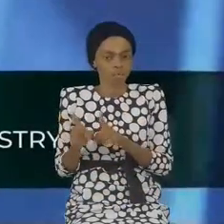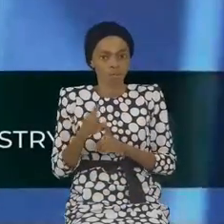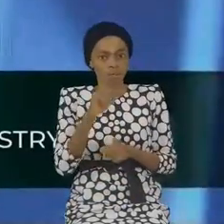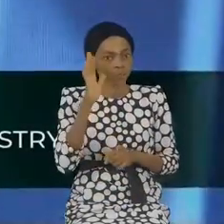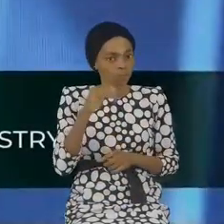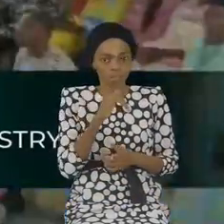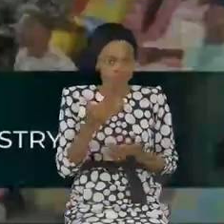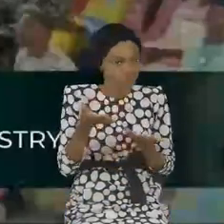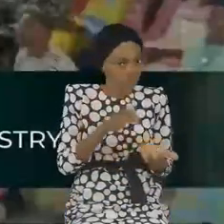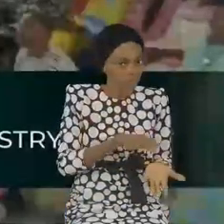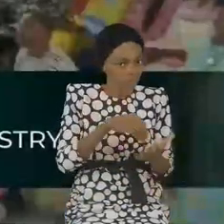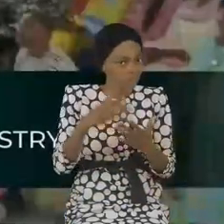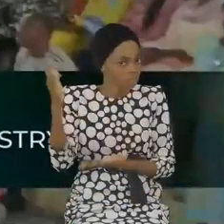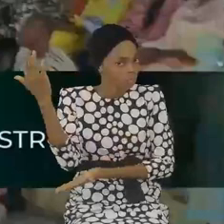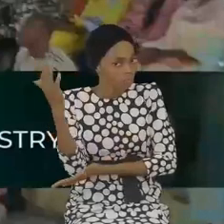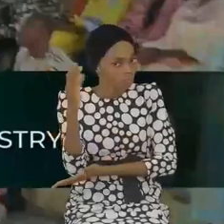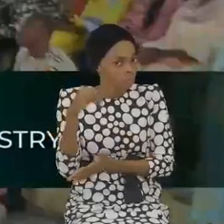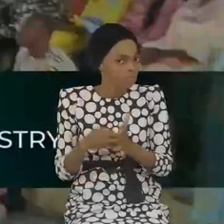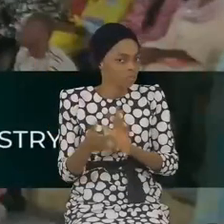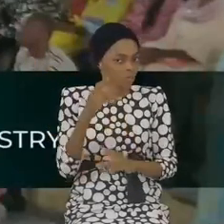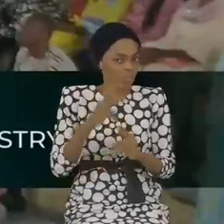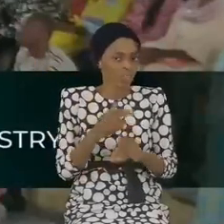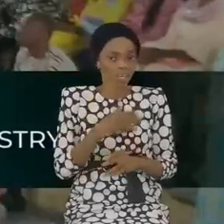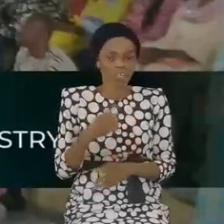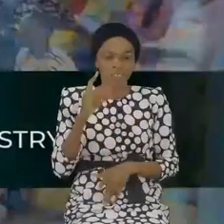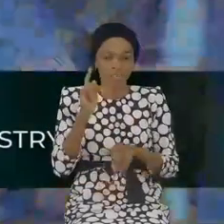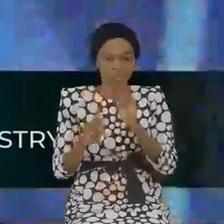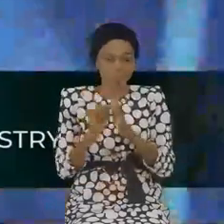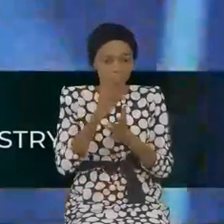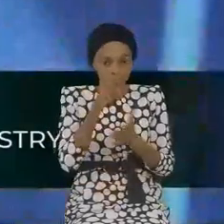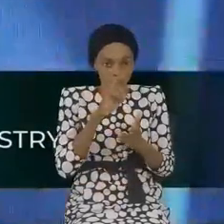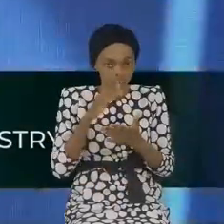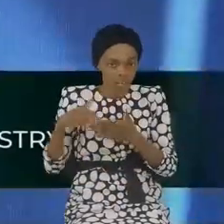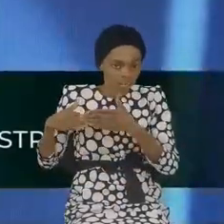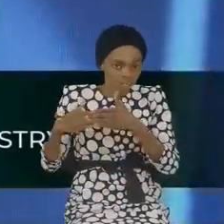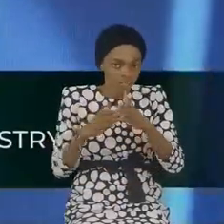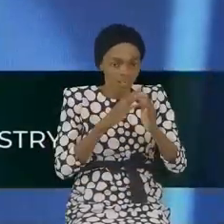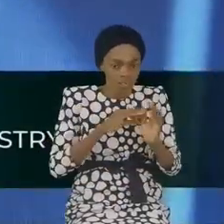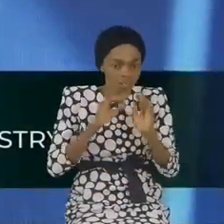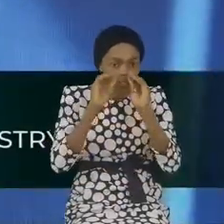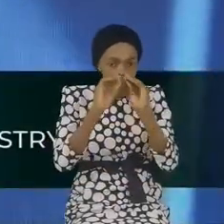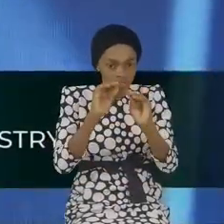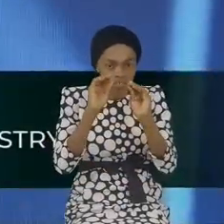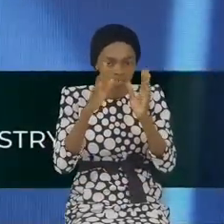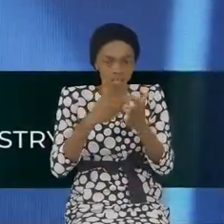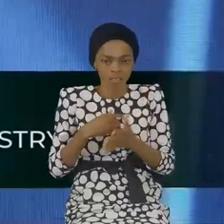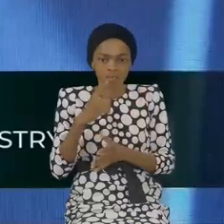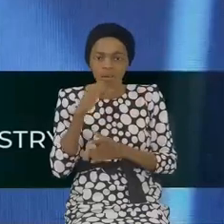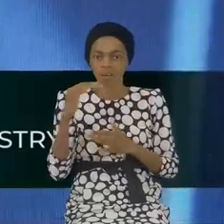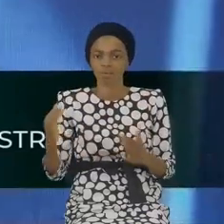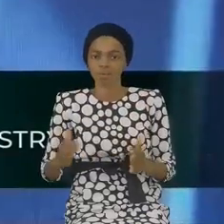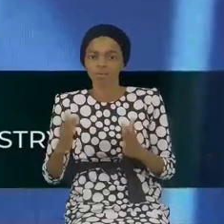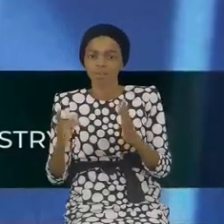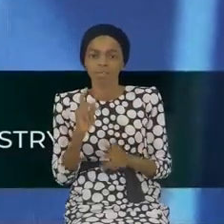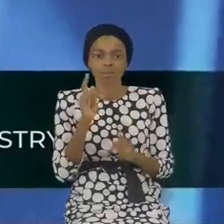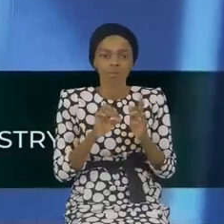le désert. Et tes membres, ceux que tu diriges, que tu guides, que tu enseignes, à qui tu prêches, et tes membres que tu